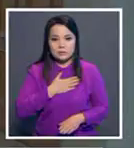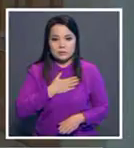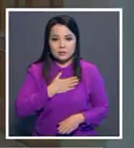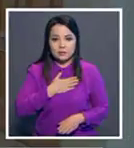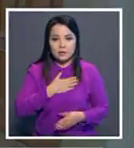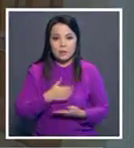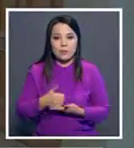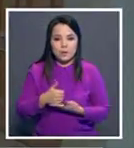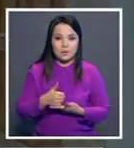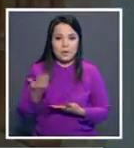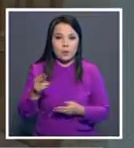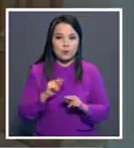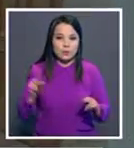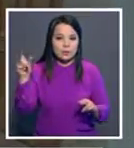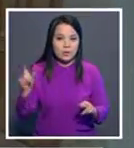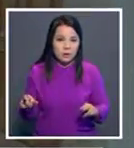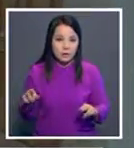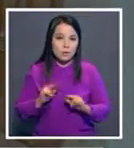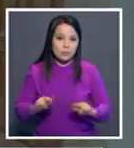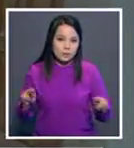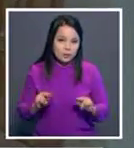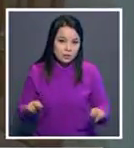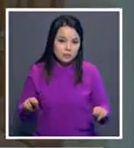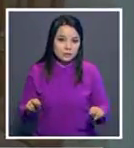университетіміздің белді мұғалымы, ұстазы қазір.